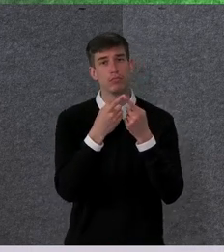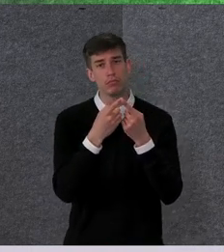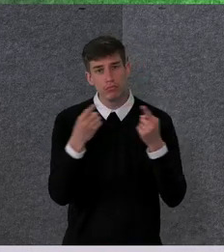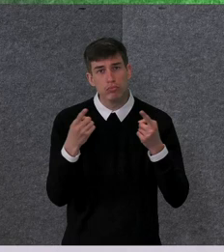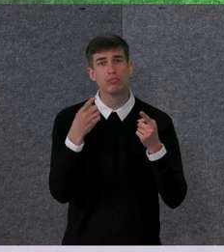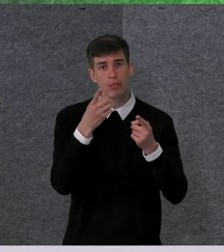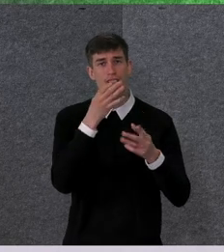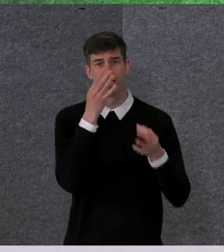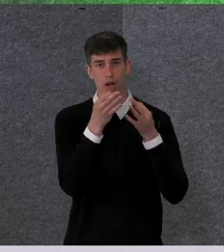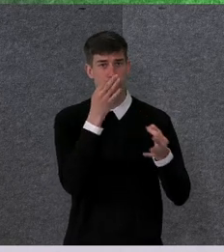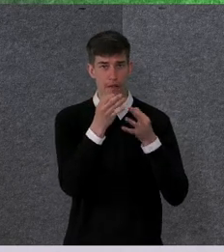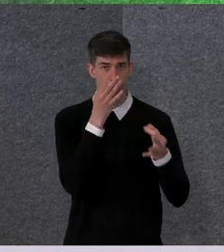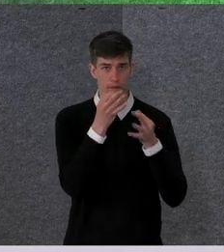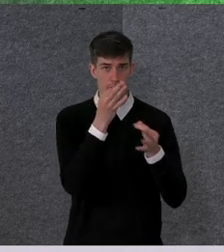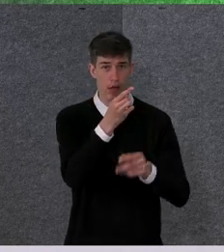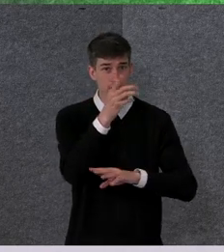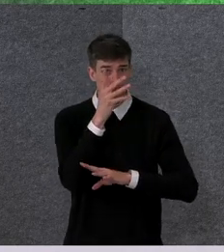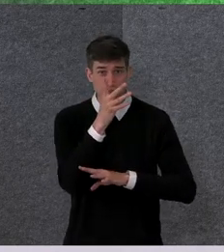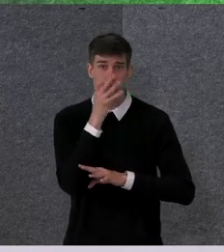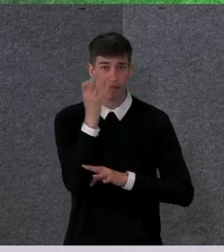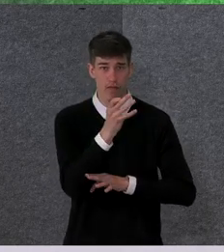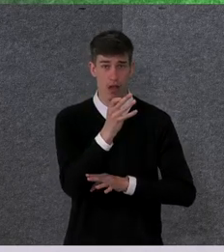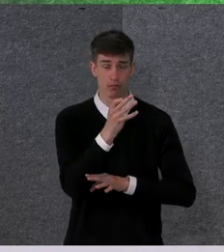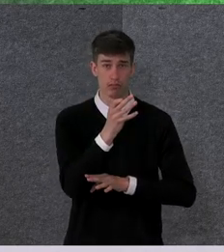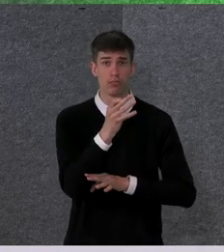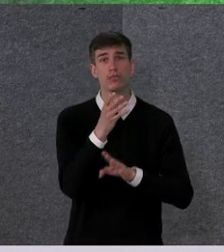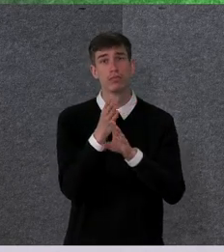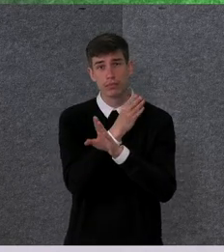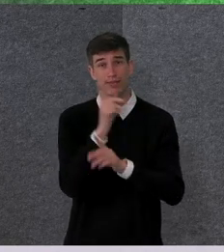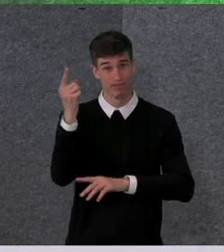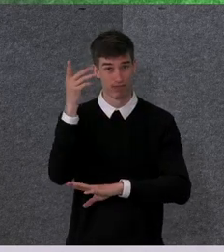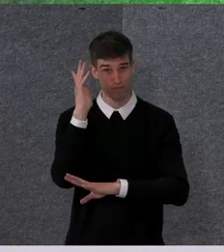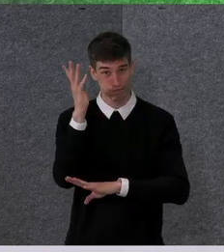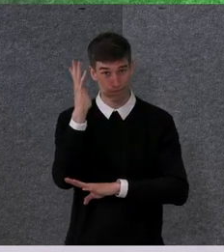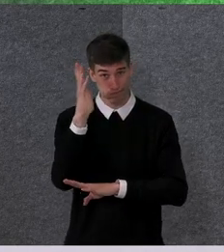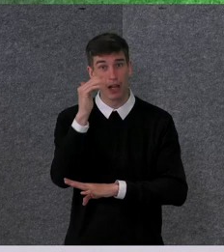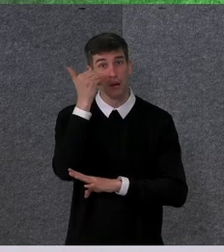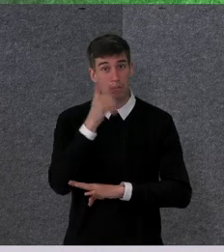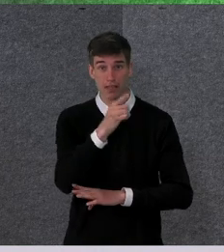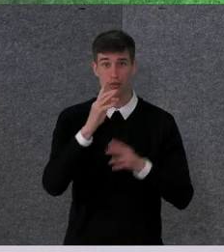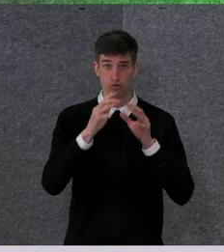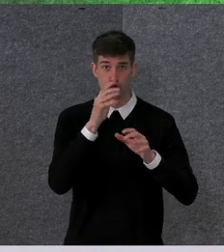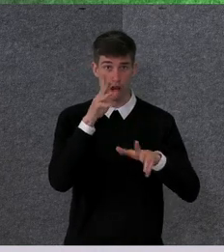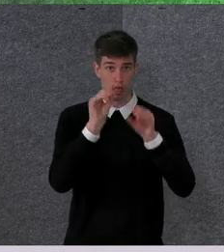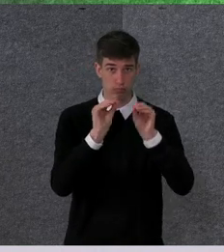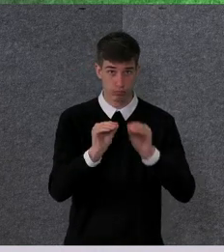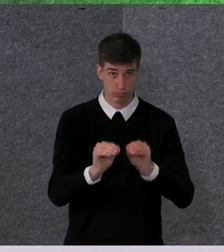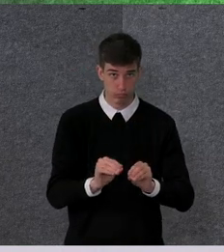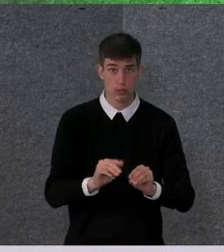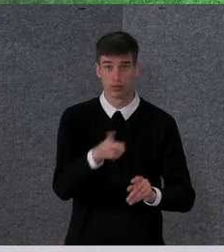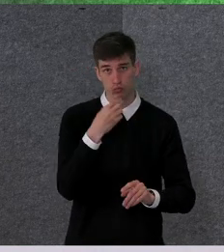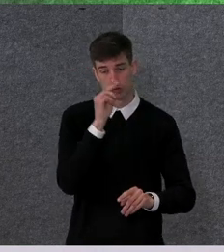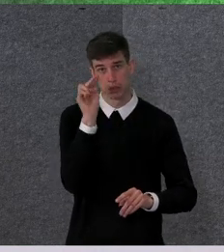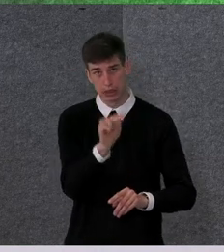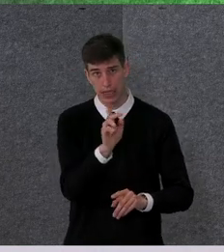heute Fragen zu stellen. Wir möchten euch bitten, diese Frage bereits während der Vorstellungsreden der jeweiligen Kandidatinnen und